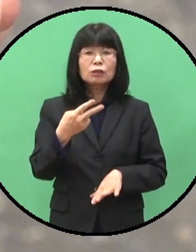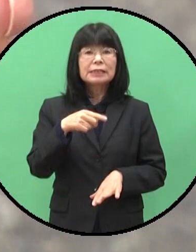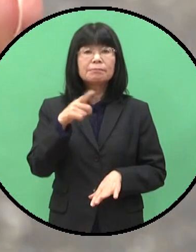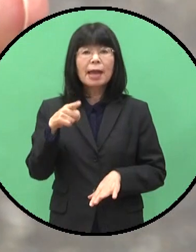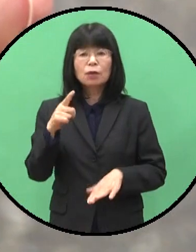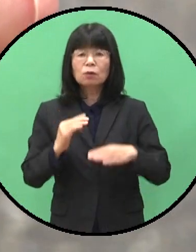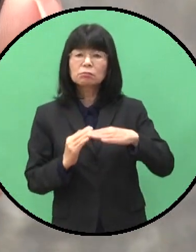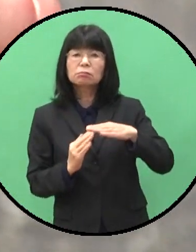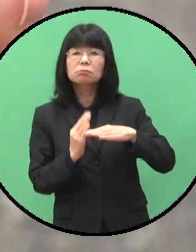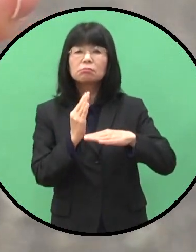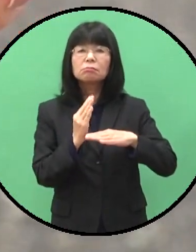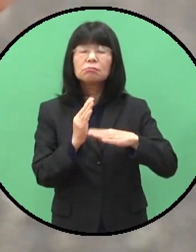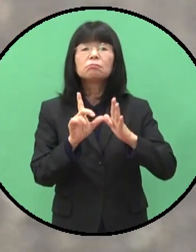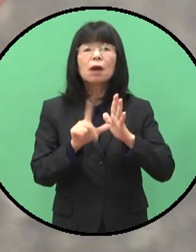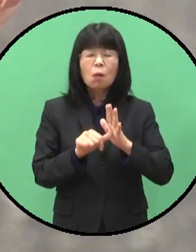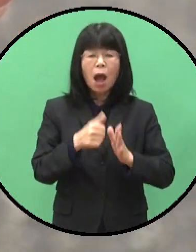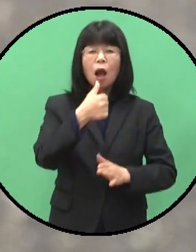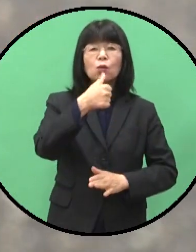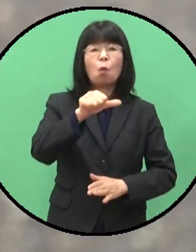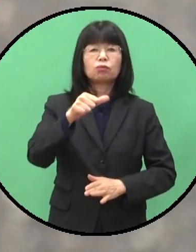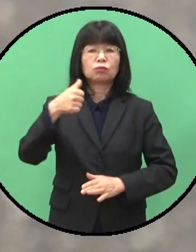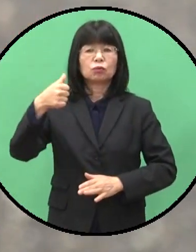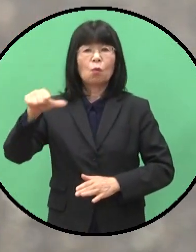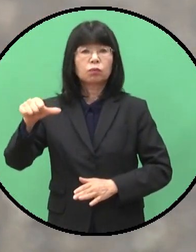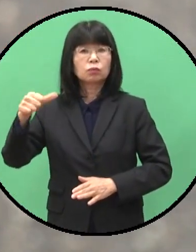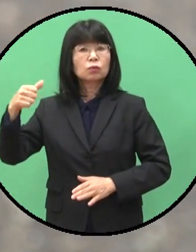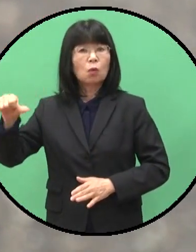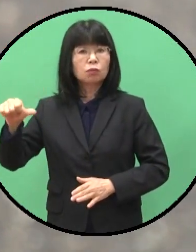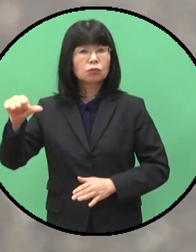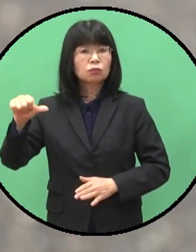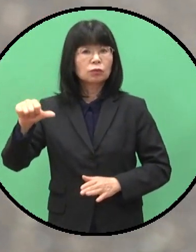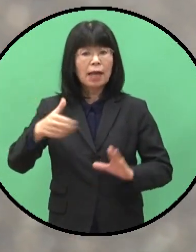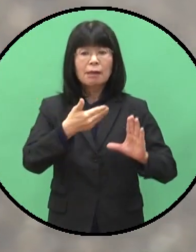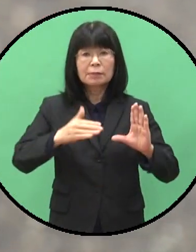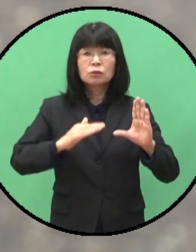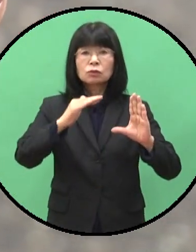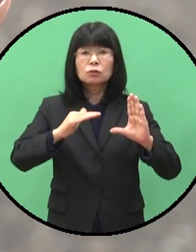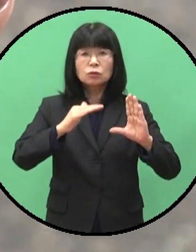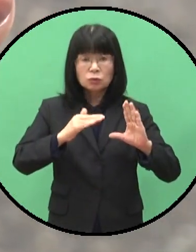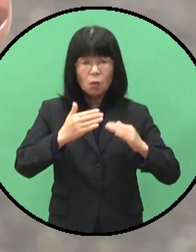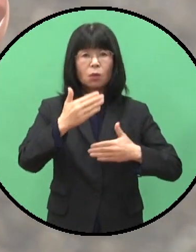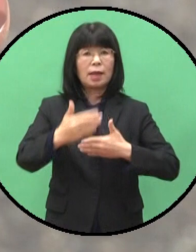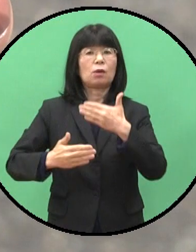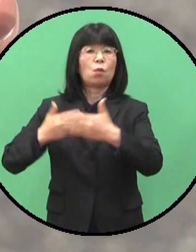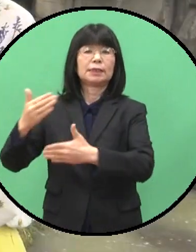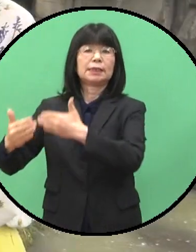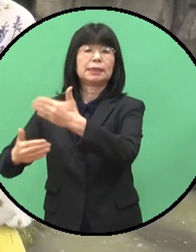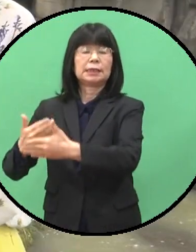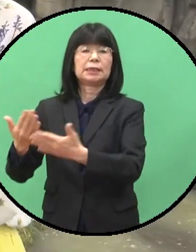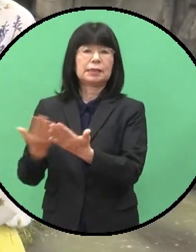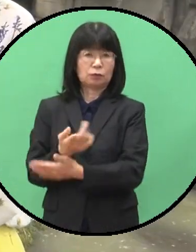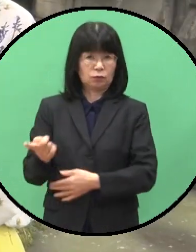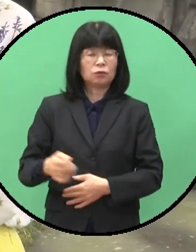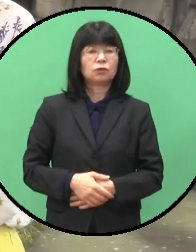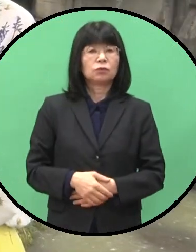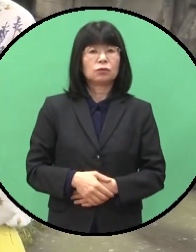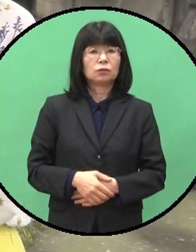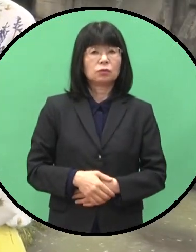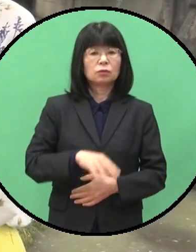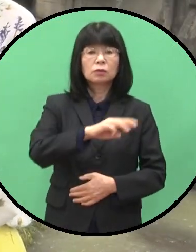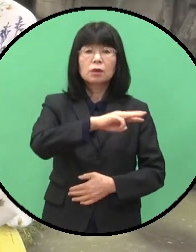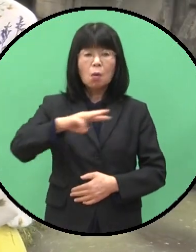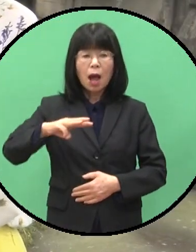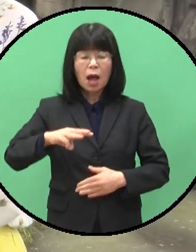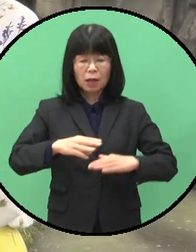を超えますと、5分間隔で、水位を観測しデータが更新されていきます。でそこの河川の横断